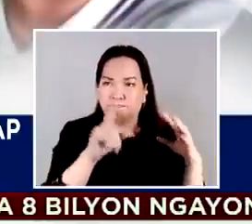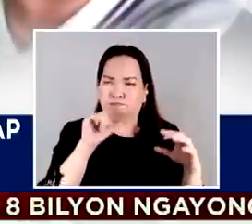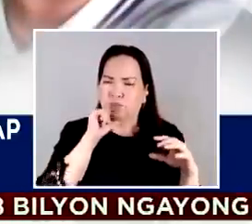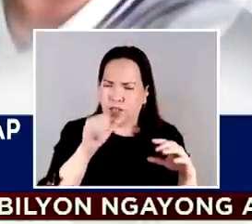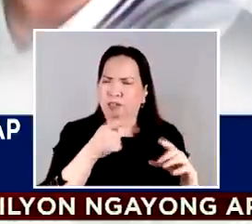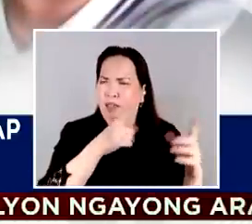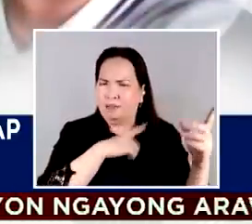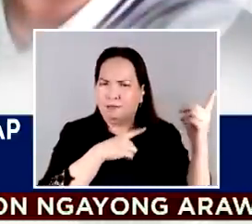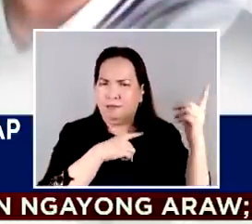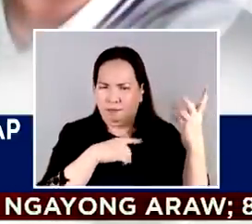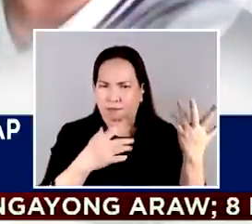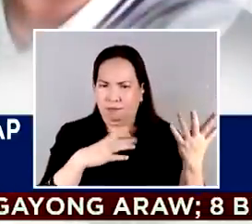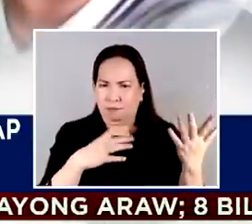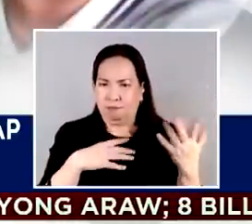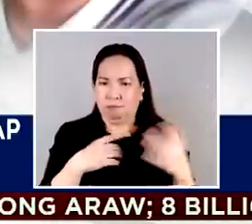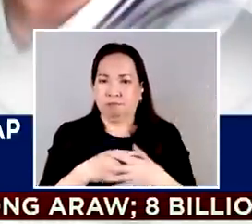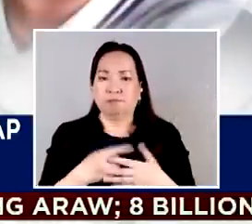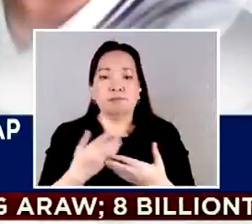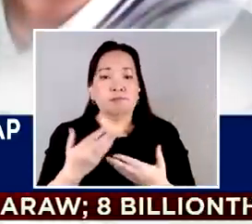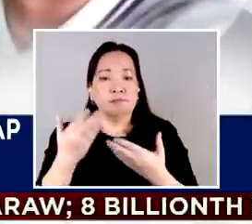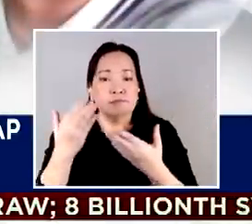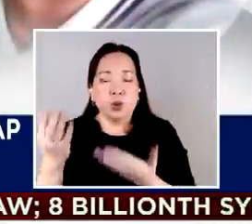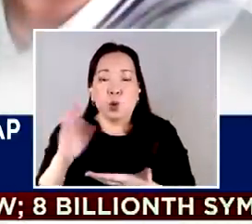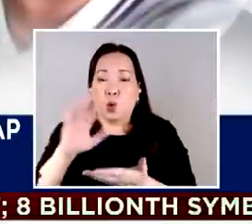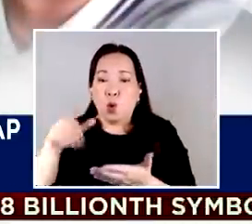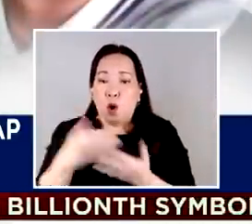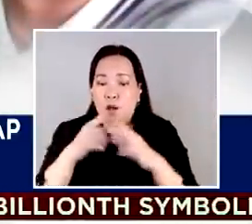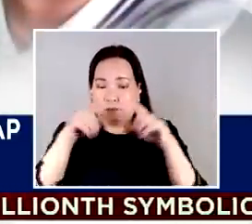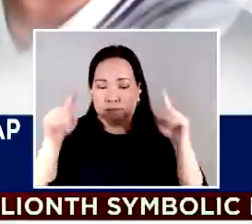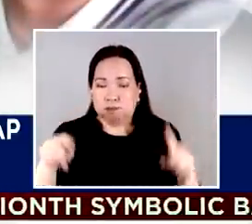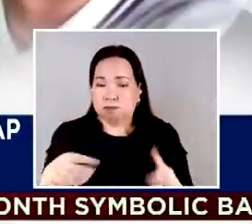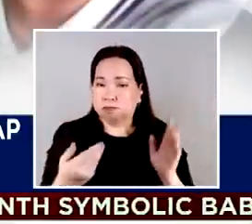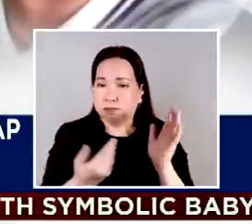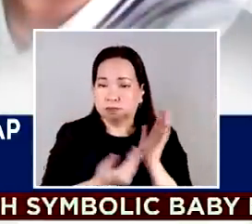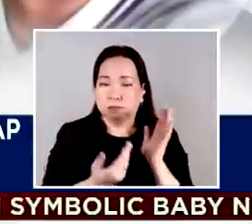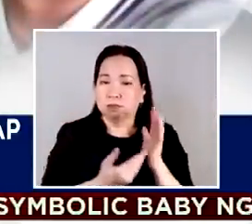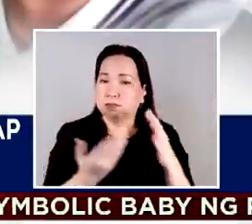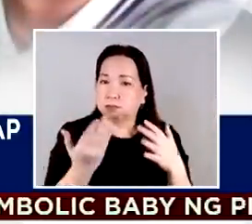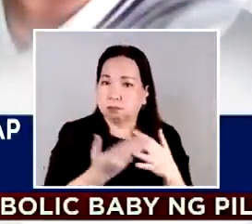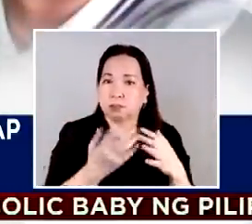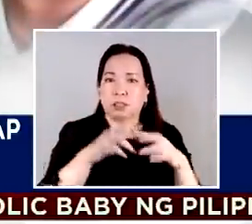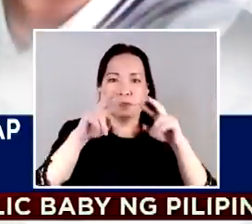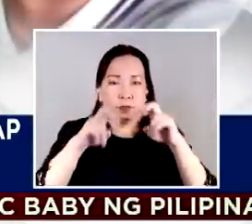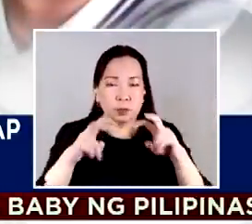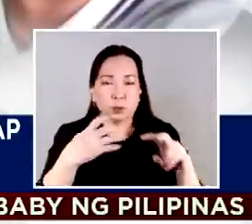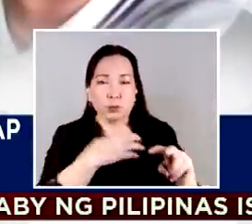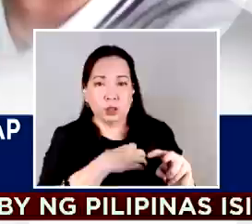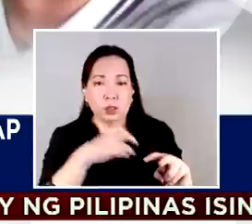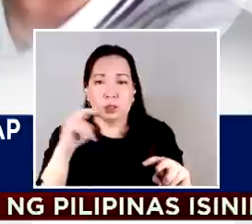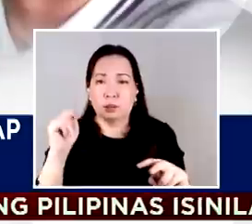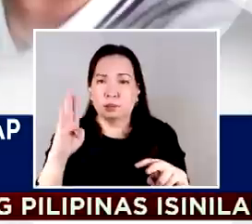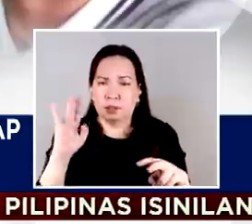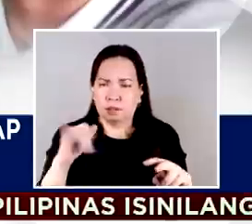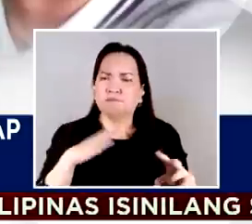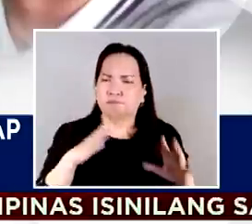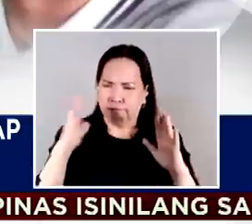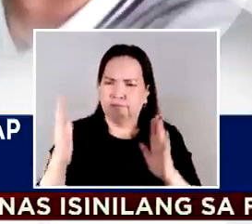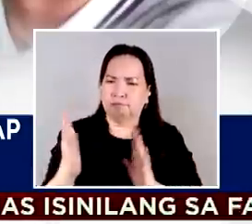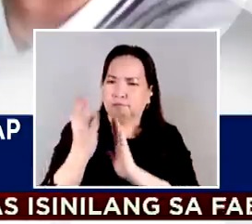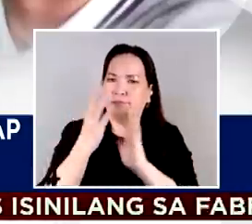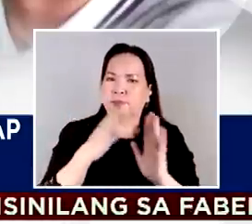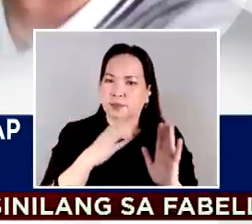assess every piece of evidence filed by the prosecution or the investigators, the police and the NBI, the extrajudicial confession